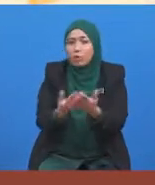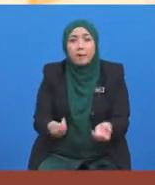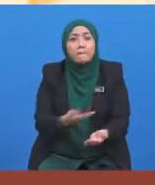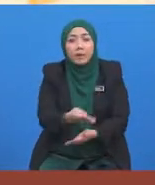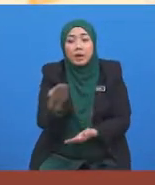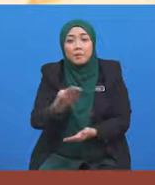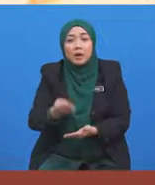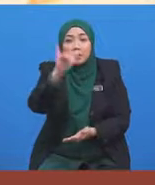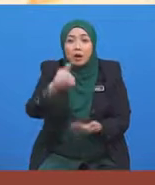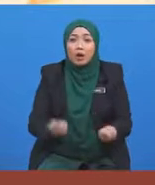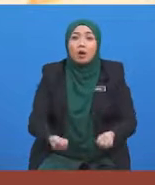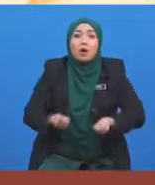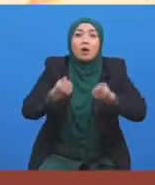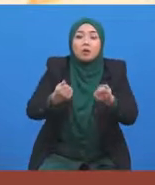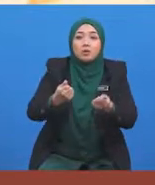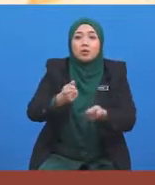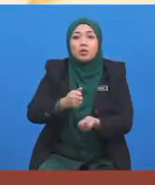sepanjang laluannya.